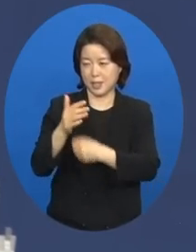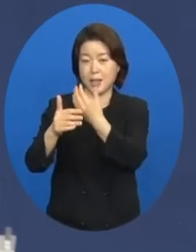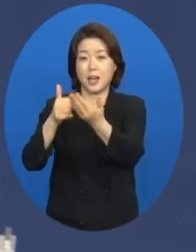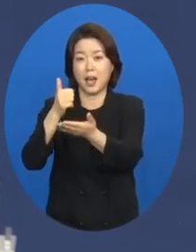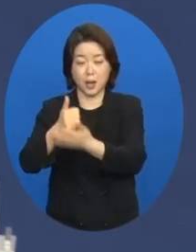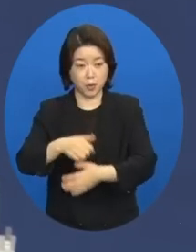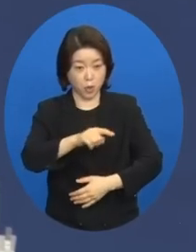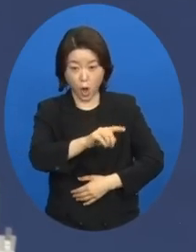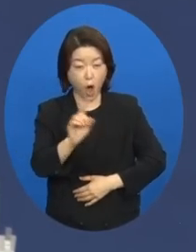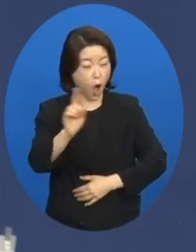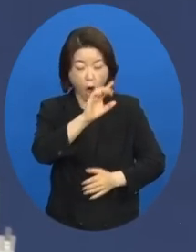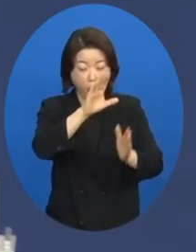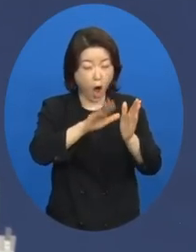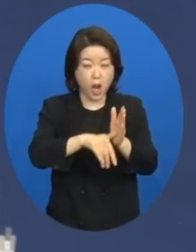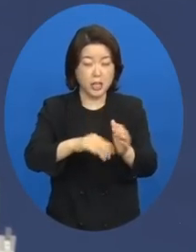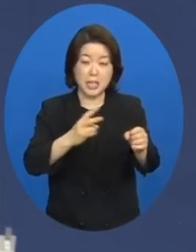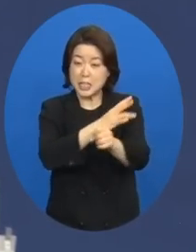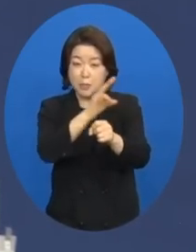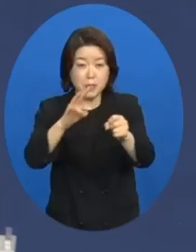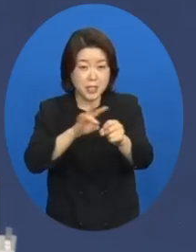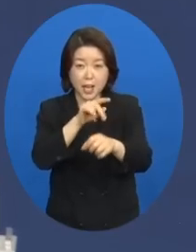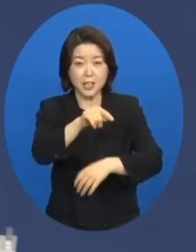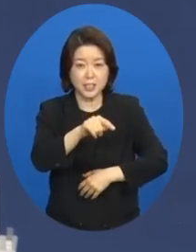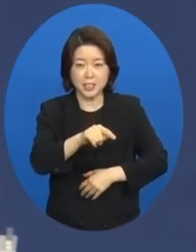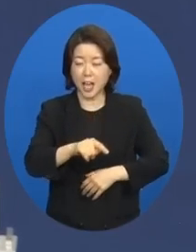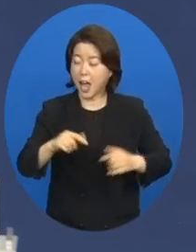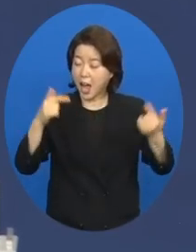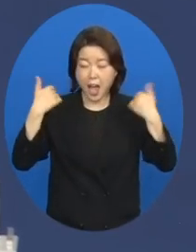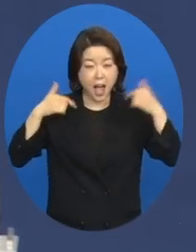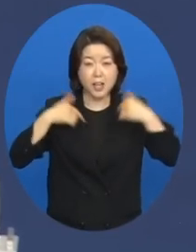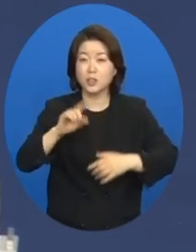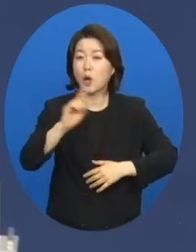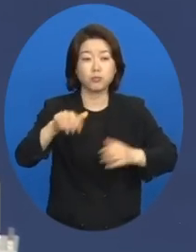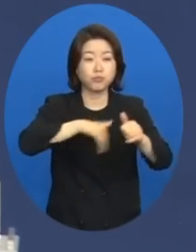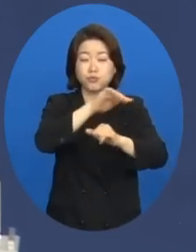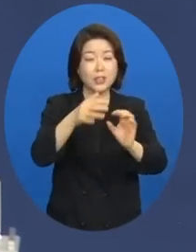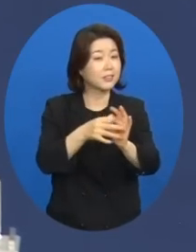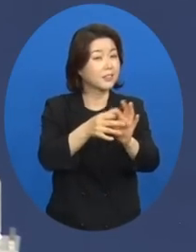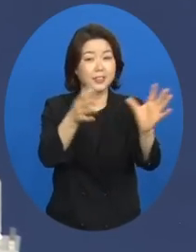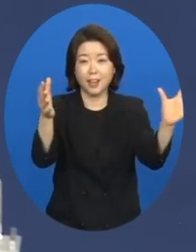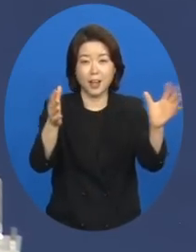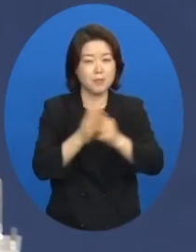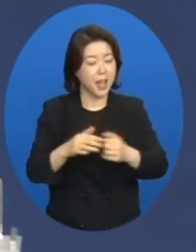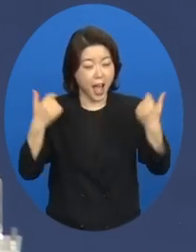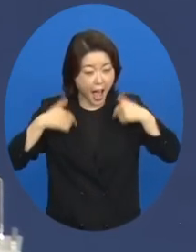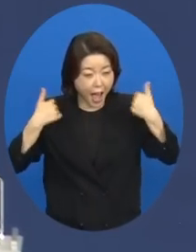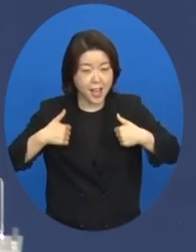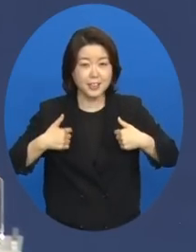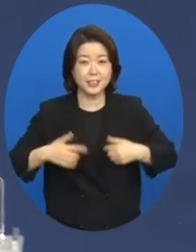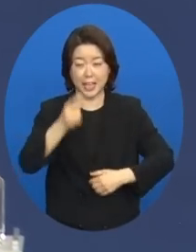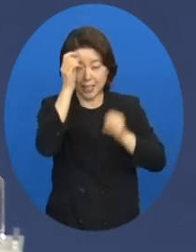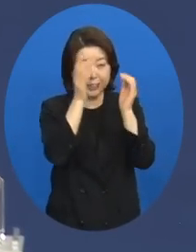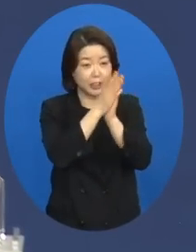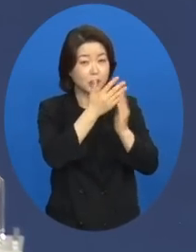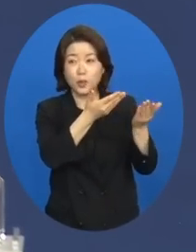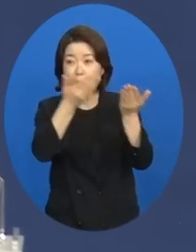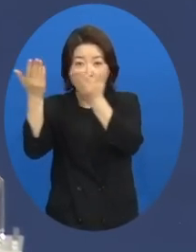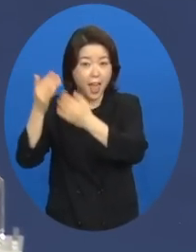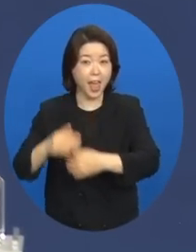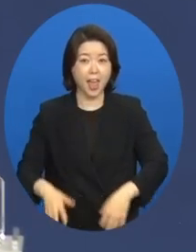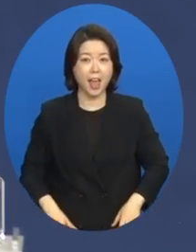너 어느 때 24시간 어느 때 무슨 상황이든지 항상 기도해. 그럼